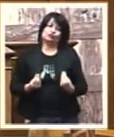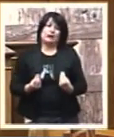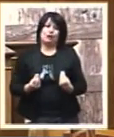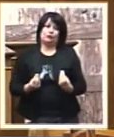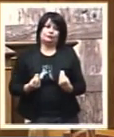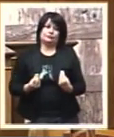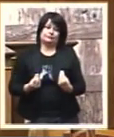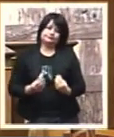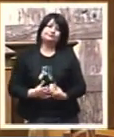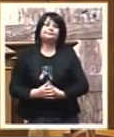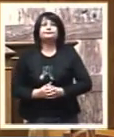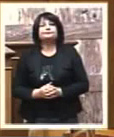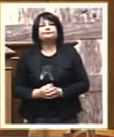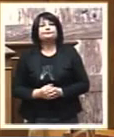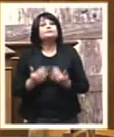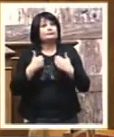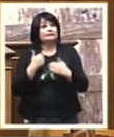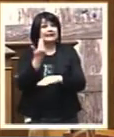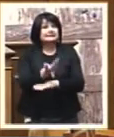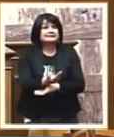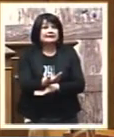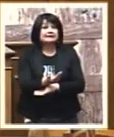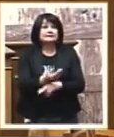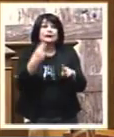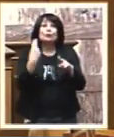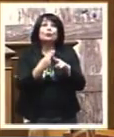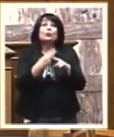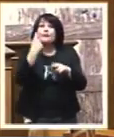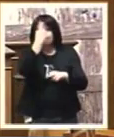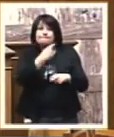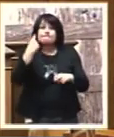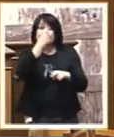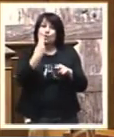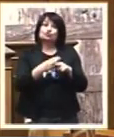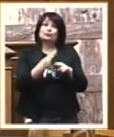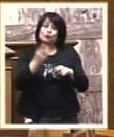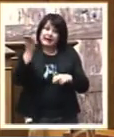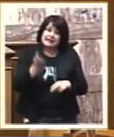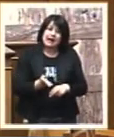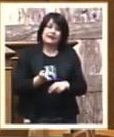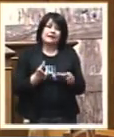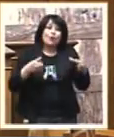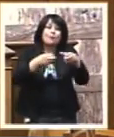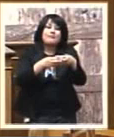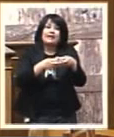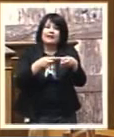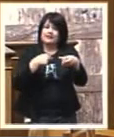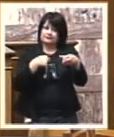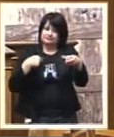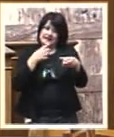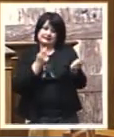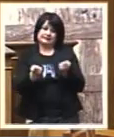ανθρωπότητα. Έχω λοιπόν ζητήσει από μια κορυφαία προσωπικότητα να ηγηθεί μιας διεθνούς ομάδας, η οποία